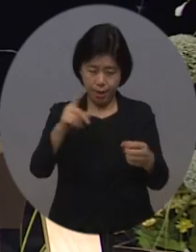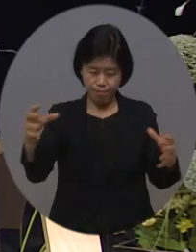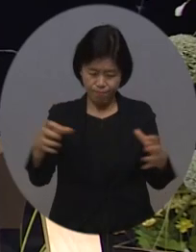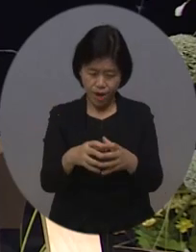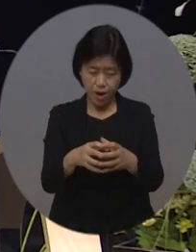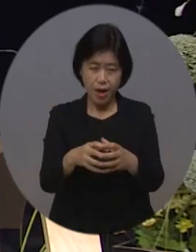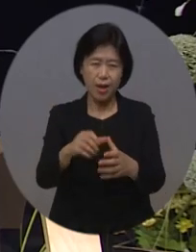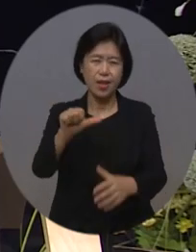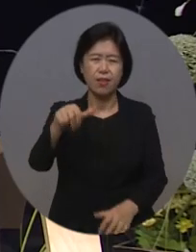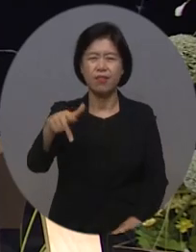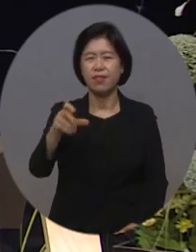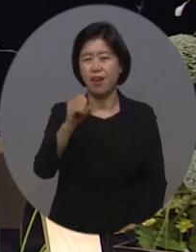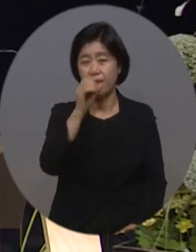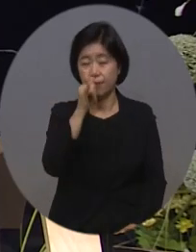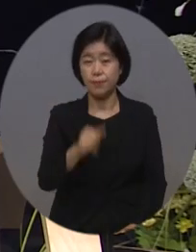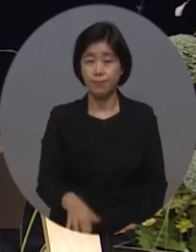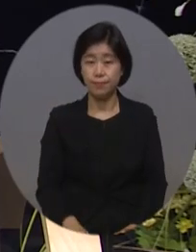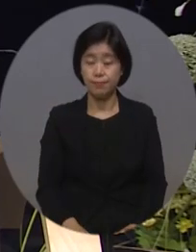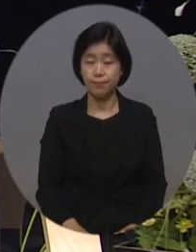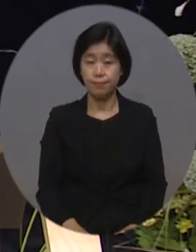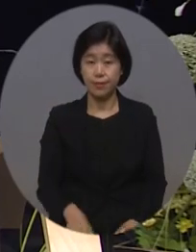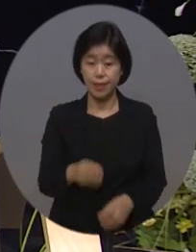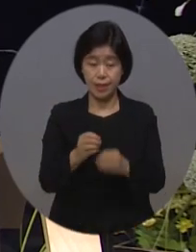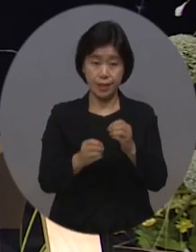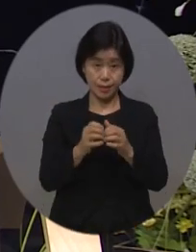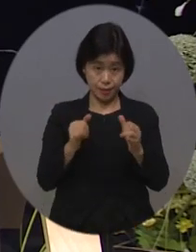시인은 이를 문명인 양 발굴합니다.